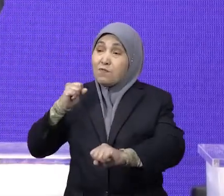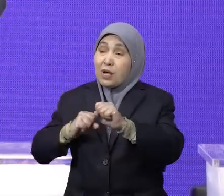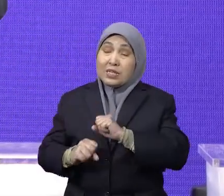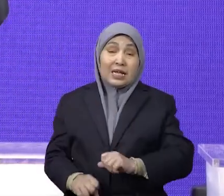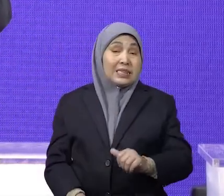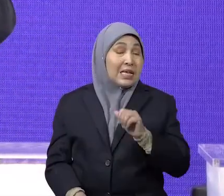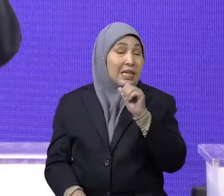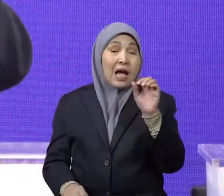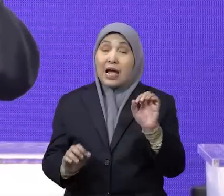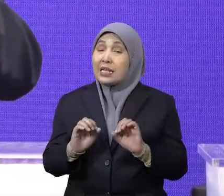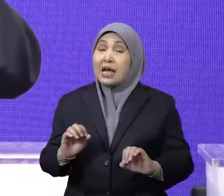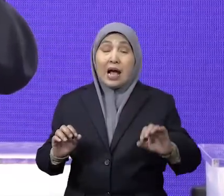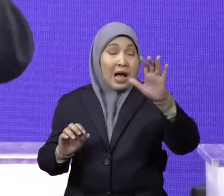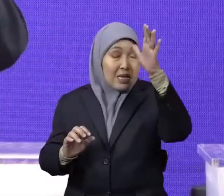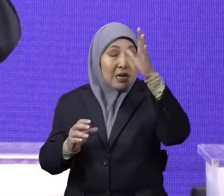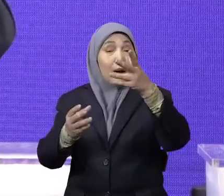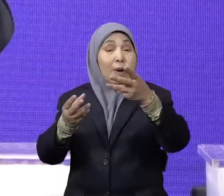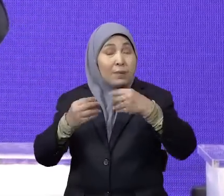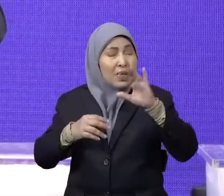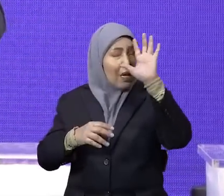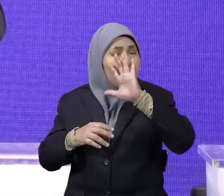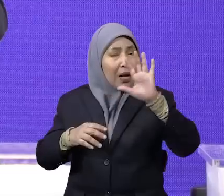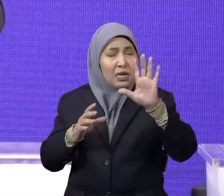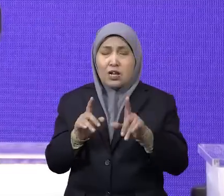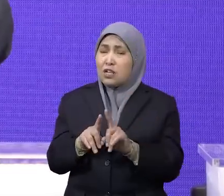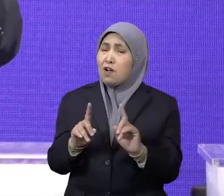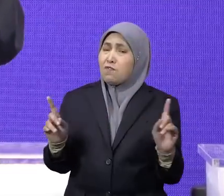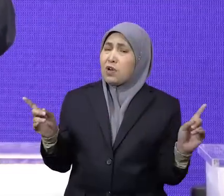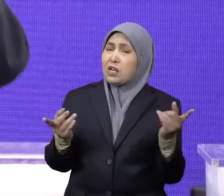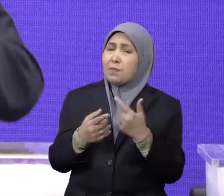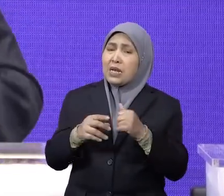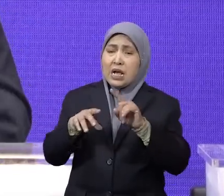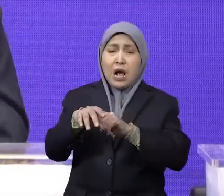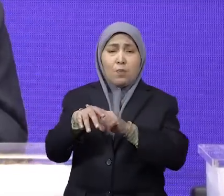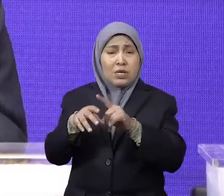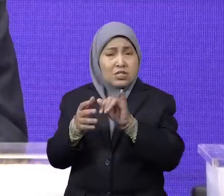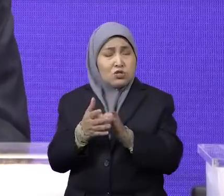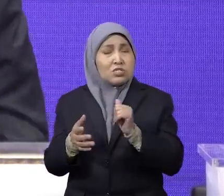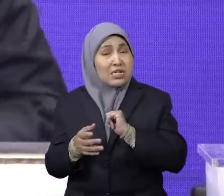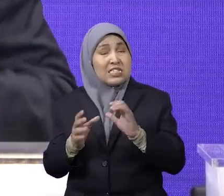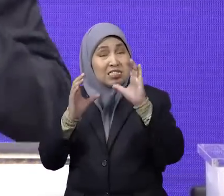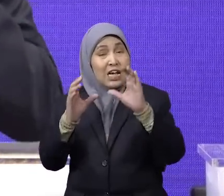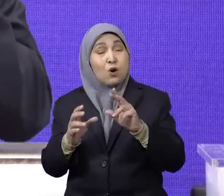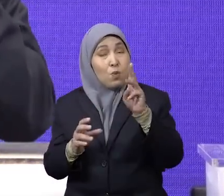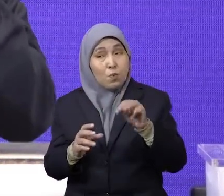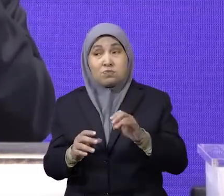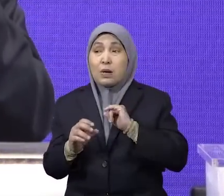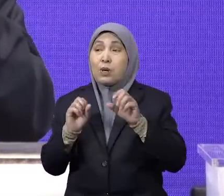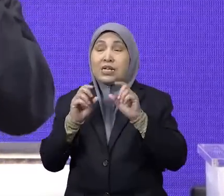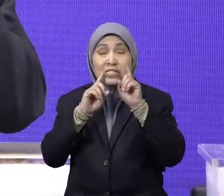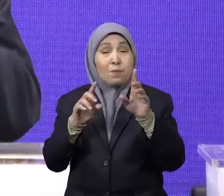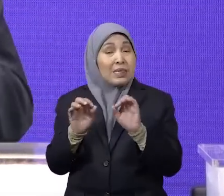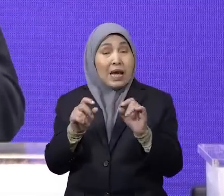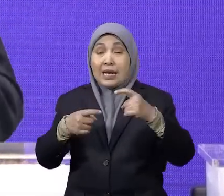sifatnya yang tidak mempunyai ayah, yang memberikan satu gambaran yang luar biasa kepada kaumnya itu sendiri. Jadi secara umumnya saya boleh jawab